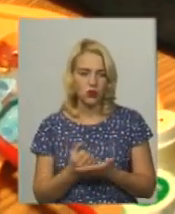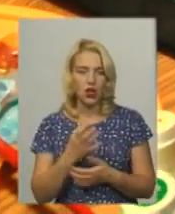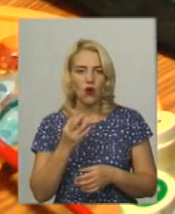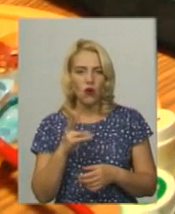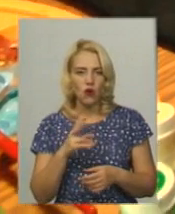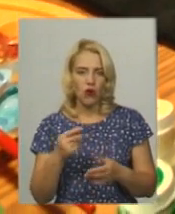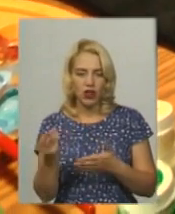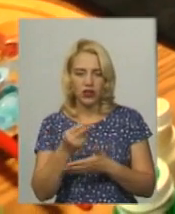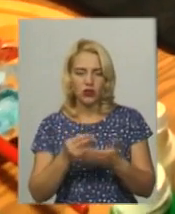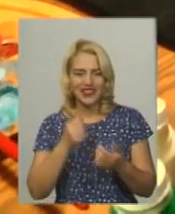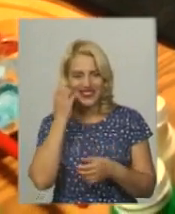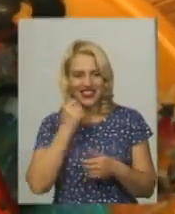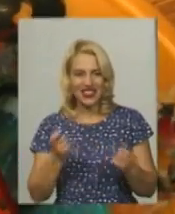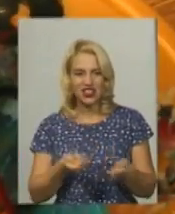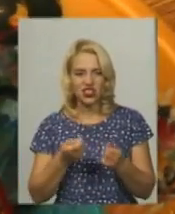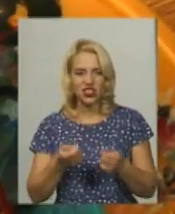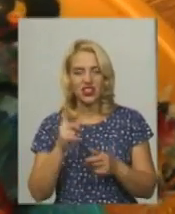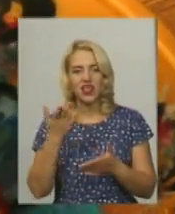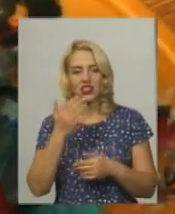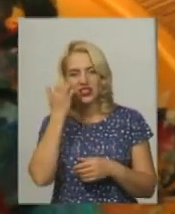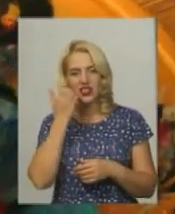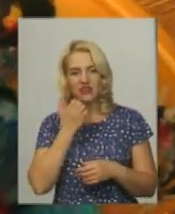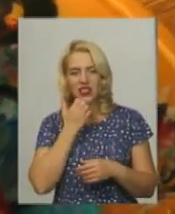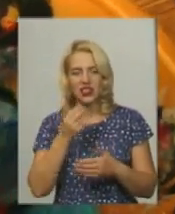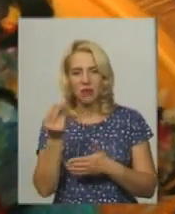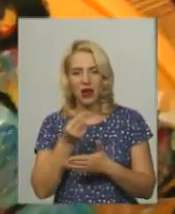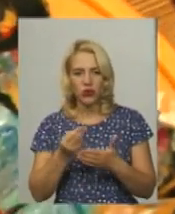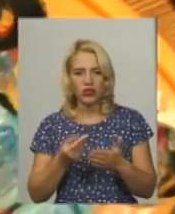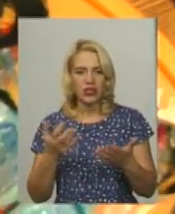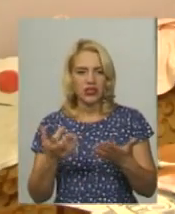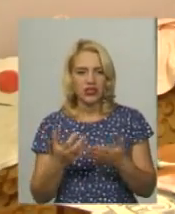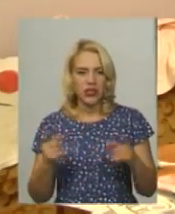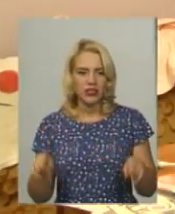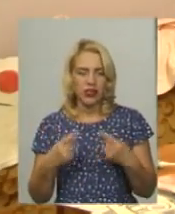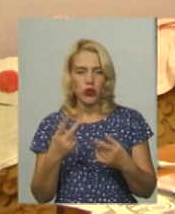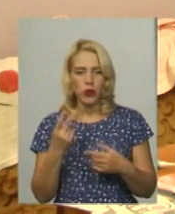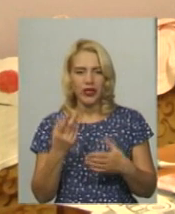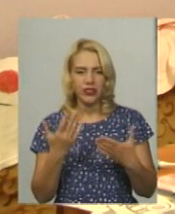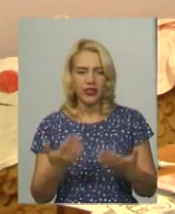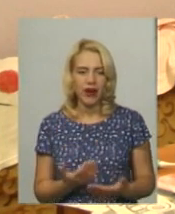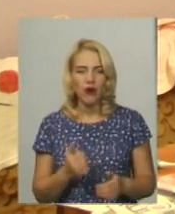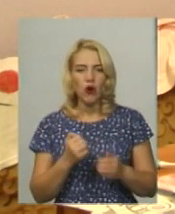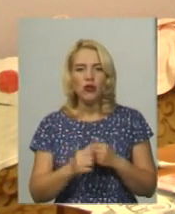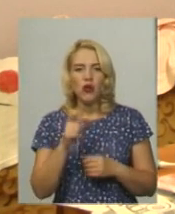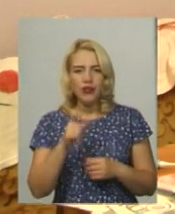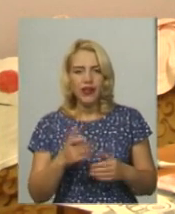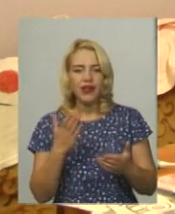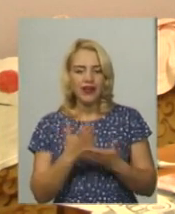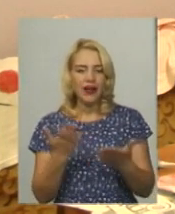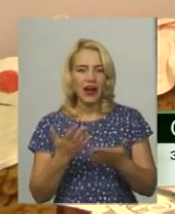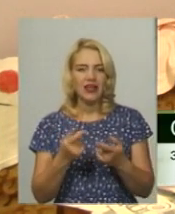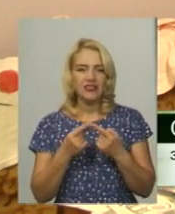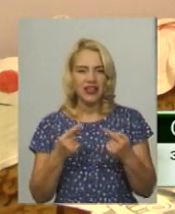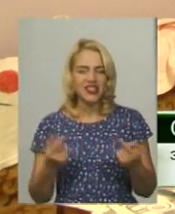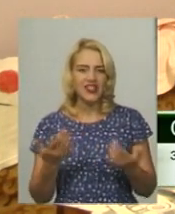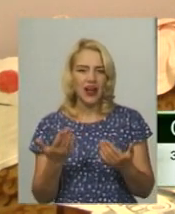декорує старі джинсові штані, які завдяки малюнку в стилі петриківський розпис віднайшли друге життя. В кожної людини є якась річ,